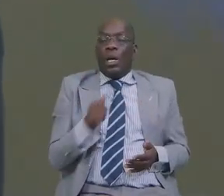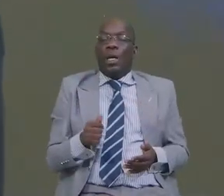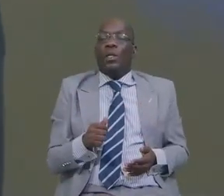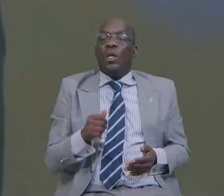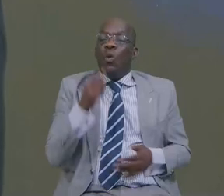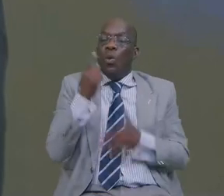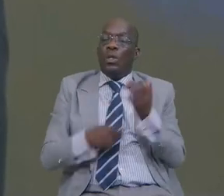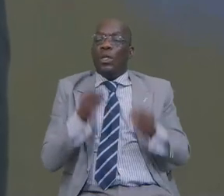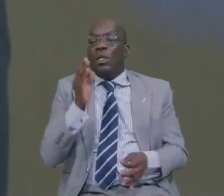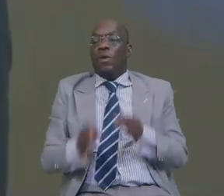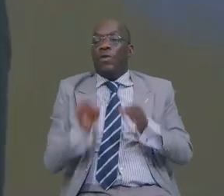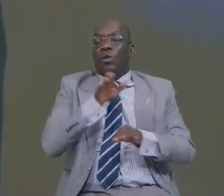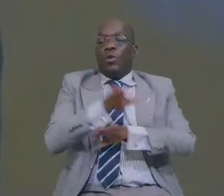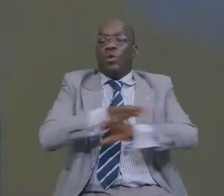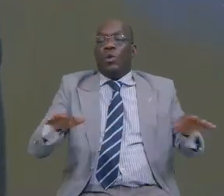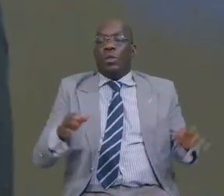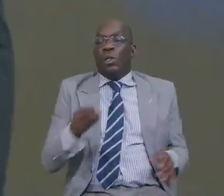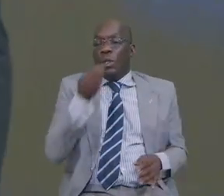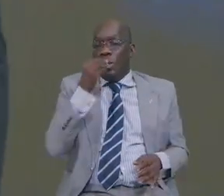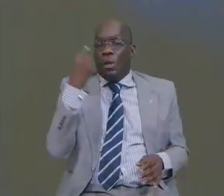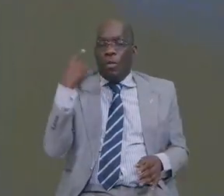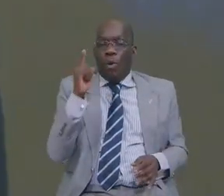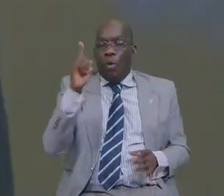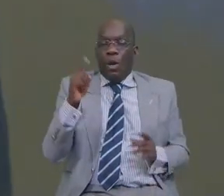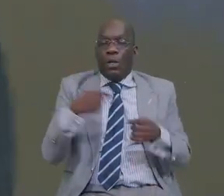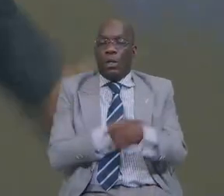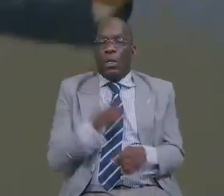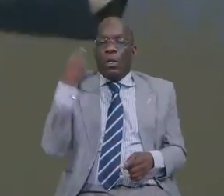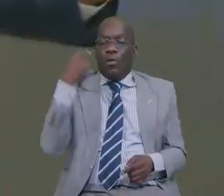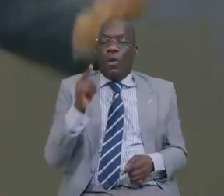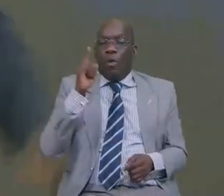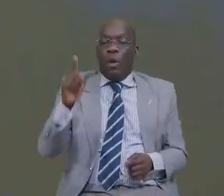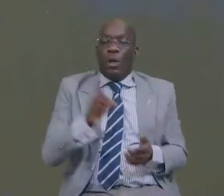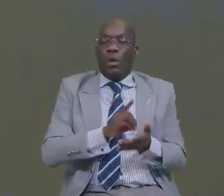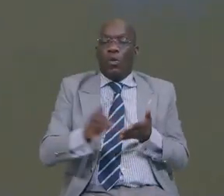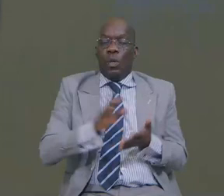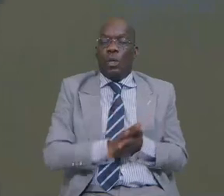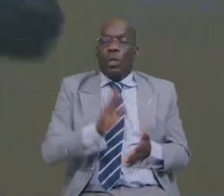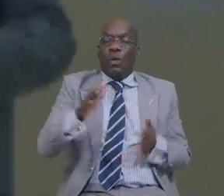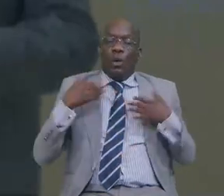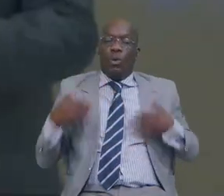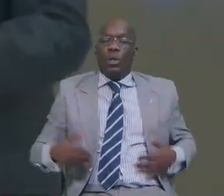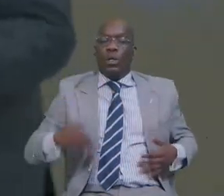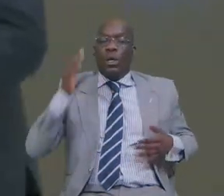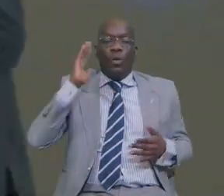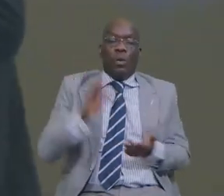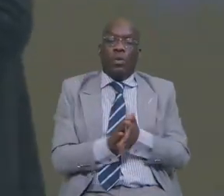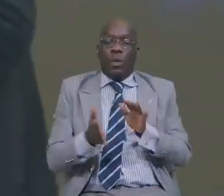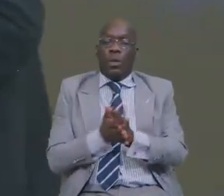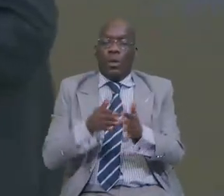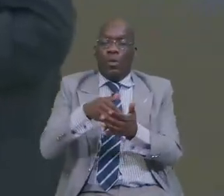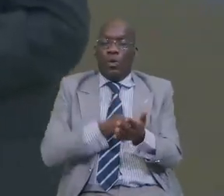Et si tu ne manges pas pendant toute une journée, pendant toute une semaine, un mois, ton corps aussi sera